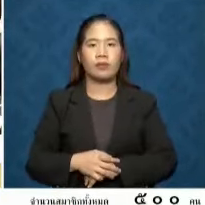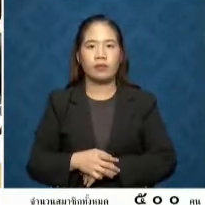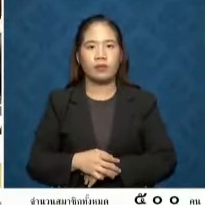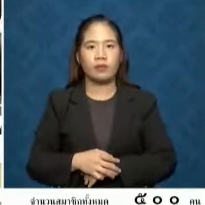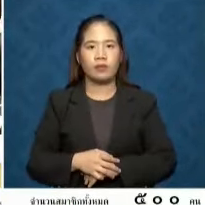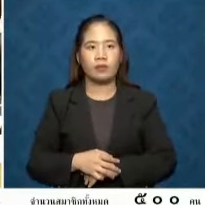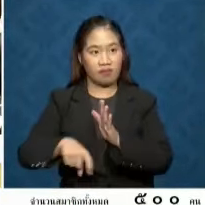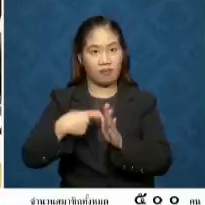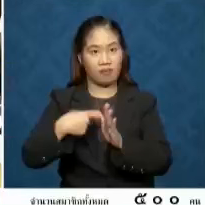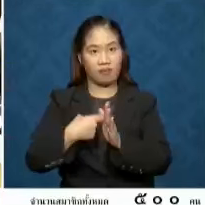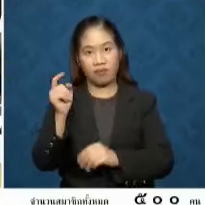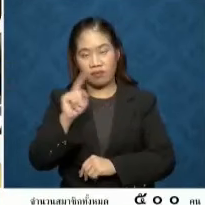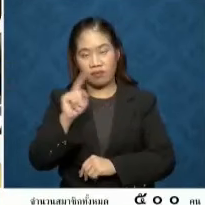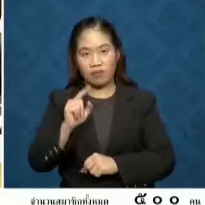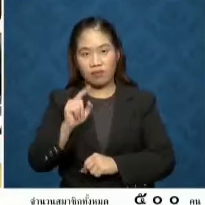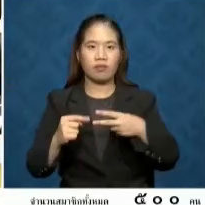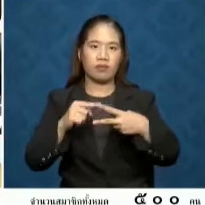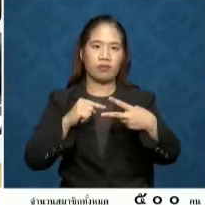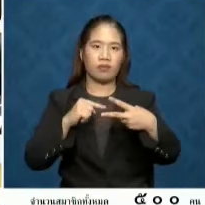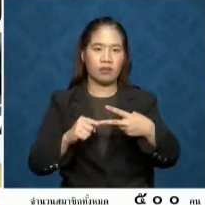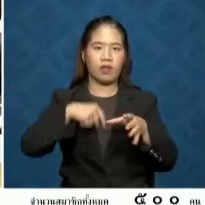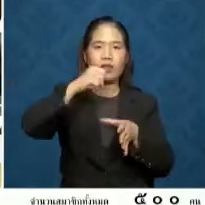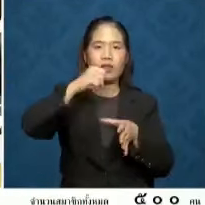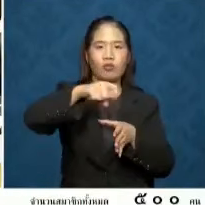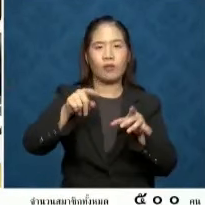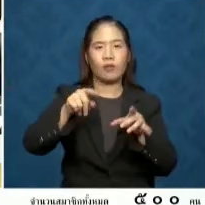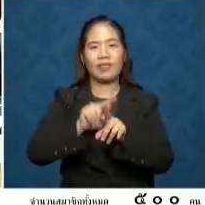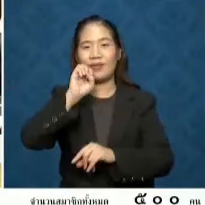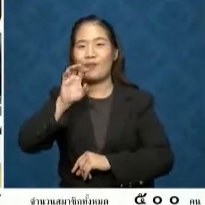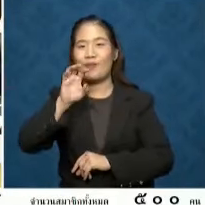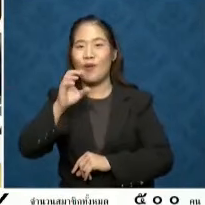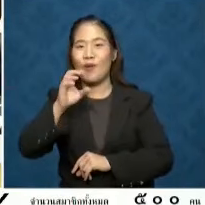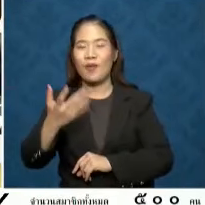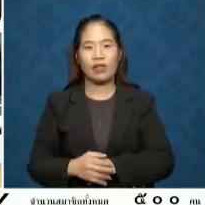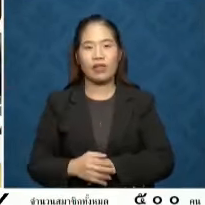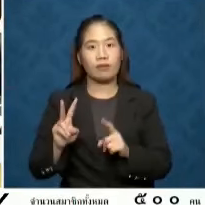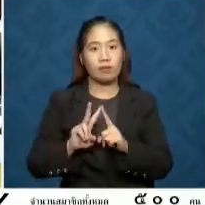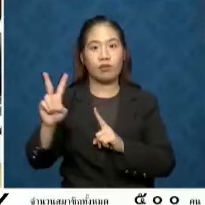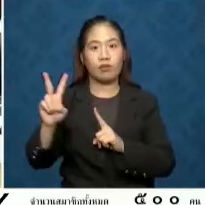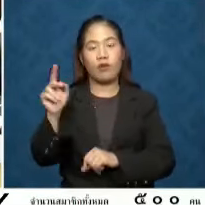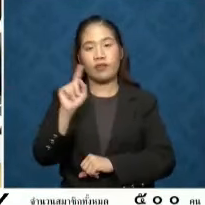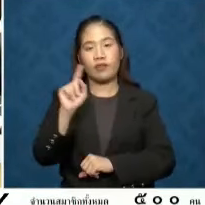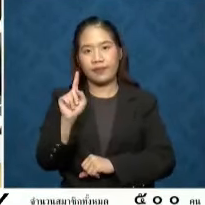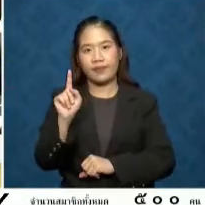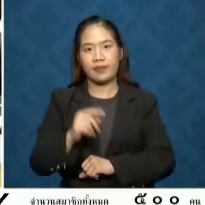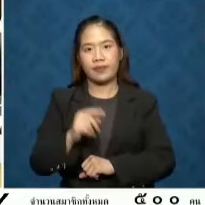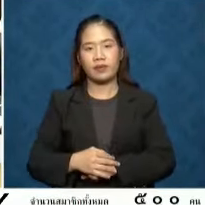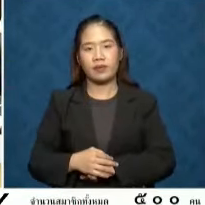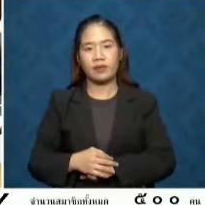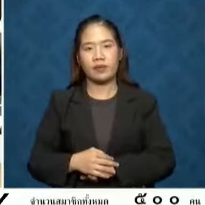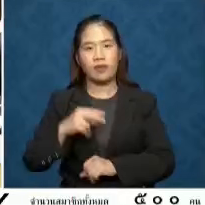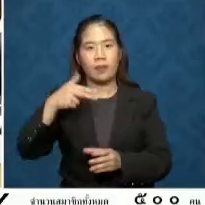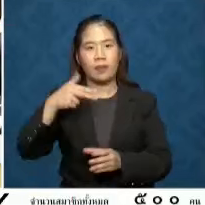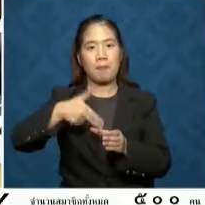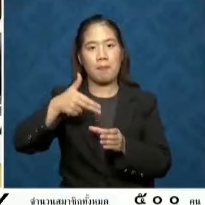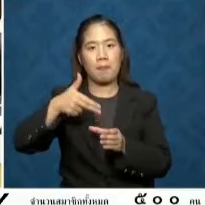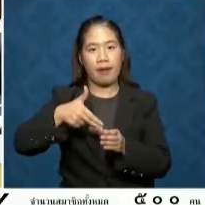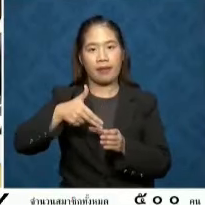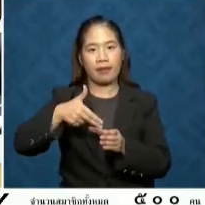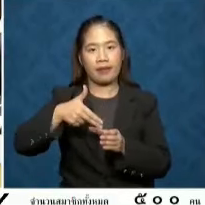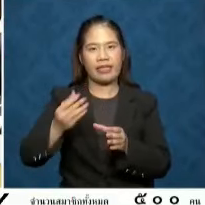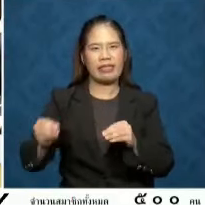สาเหตุมันเกิดจาก2ปัจจัยนี้เท่านั้นครับก็คือการซ่อมแซมอย่างที่พูดไปแล้วกับอย่างที่2ครับก็คือน้ำมันที่เติมไป